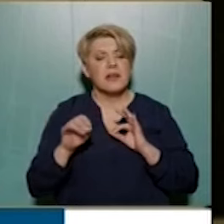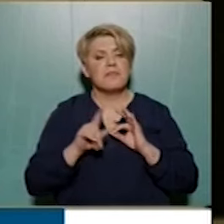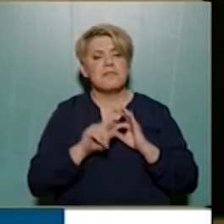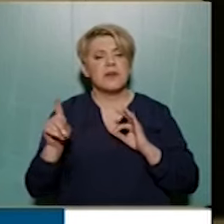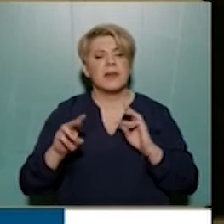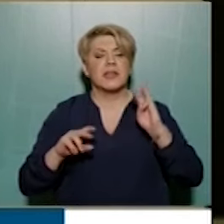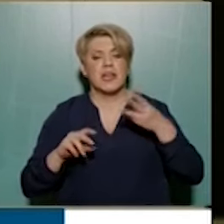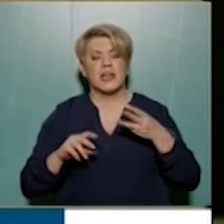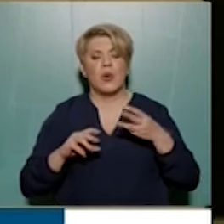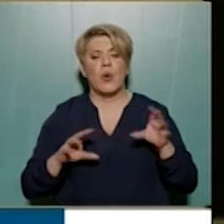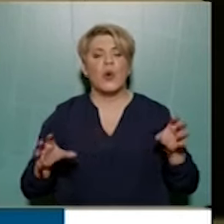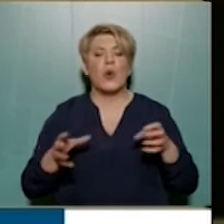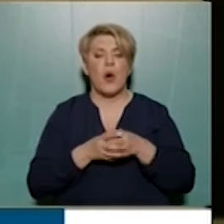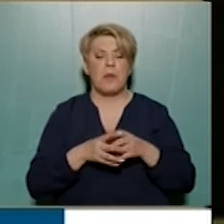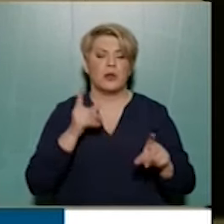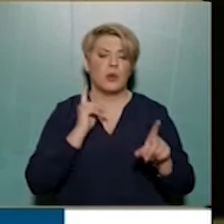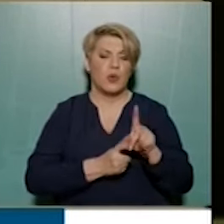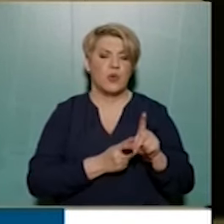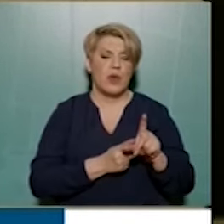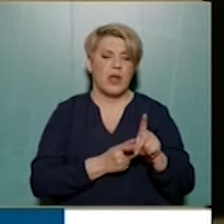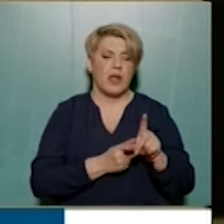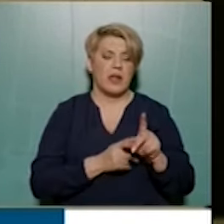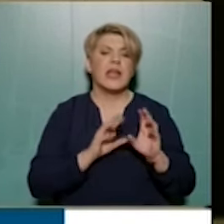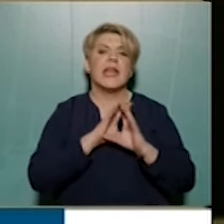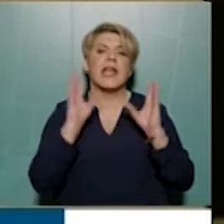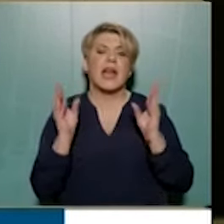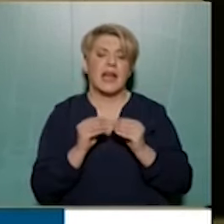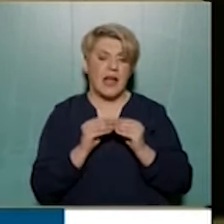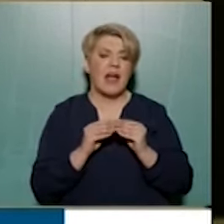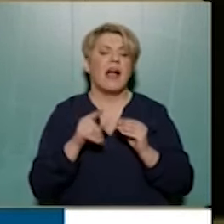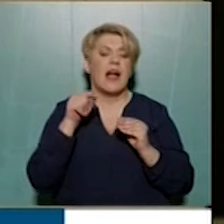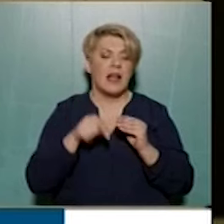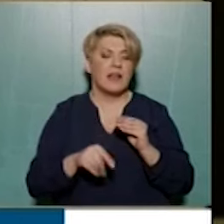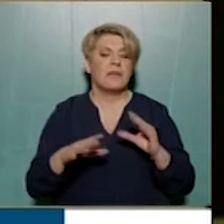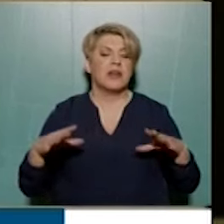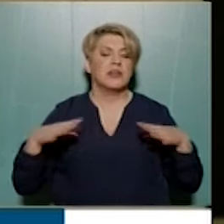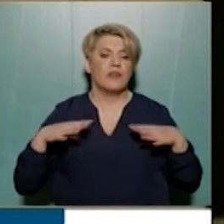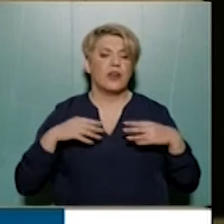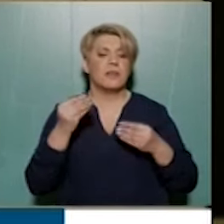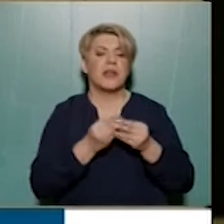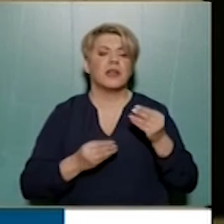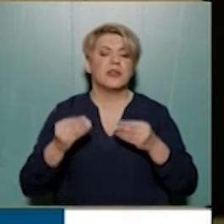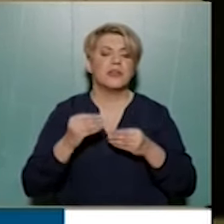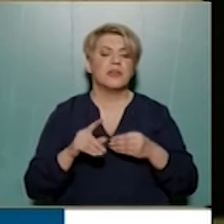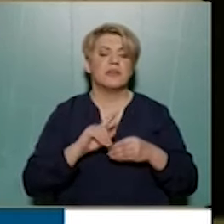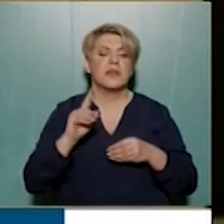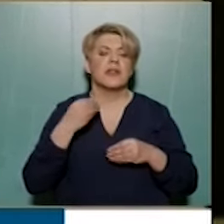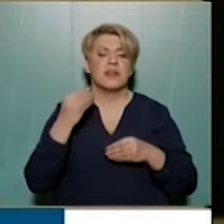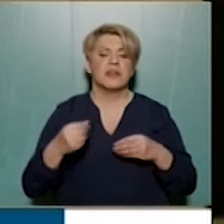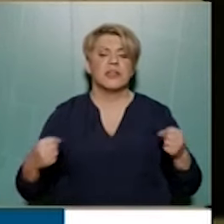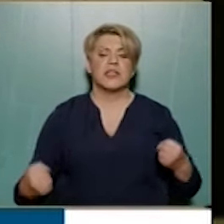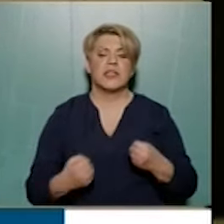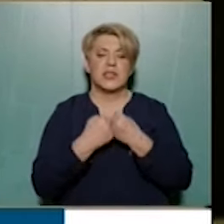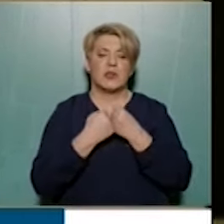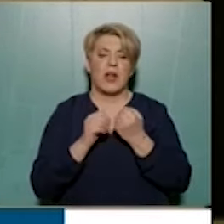είναι τρίτο κόμμα το ΚΚΕ στις επόμενες εκλογές ή γενικά, αλλά ότι μας βολεύει πολύ περισσότερο να μην δίνουμε τη σύγκρουση